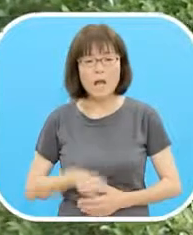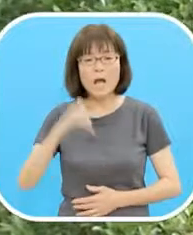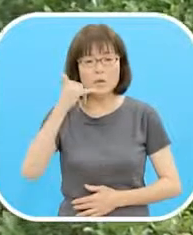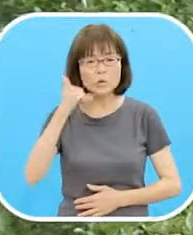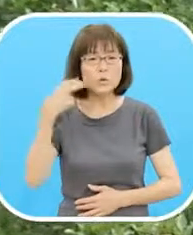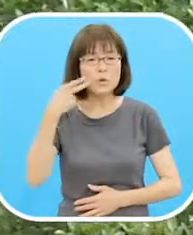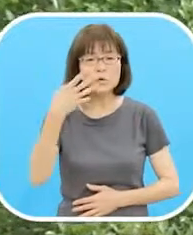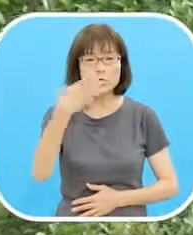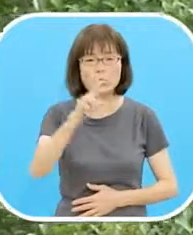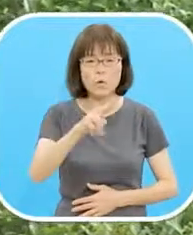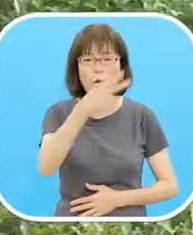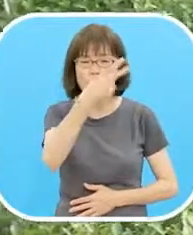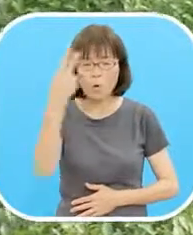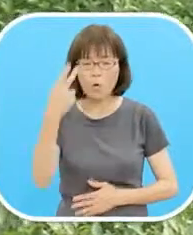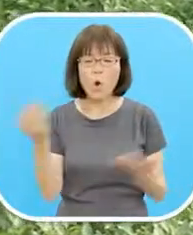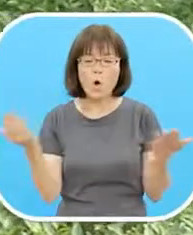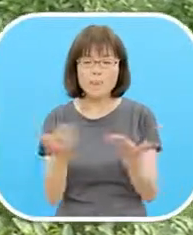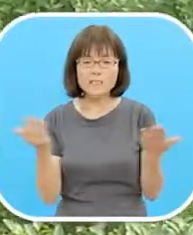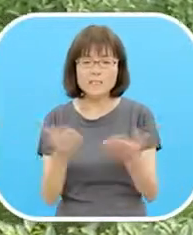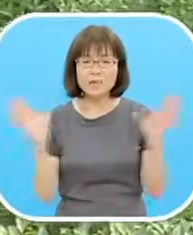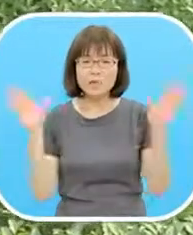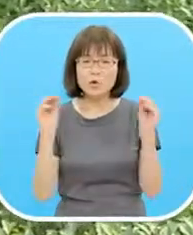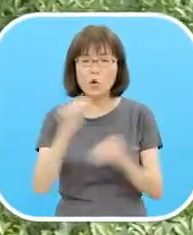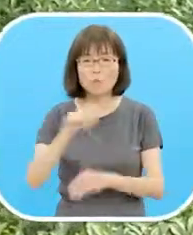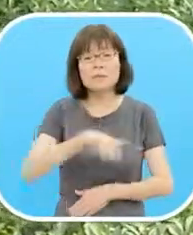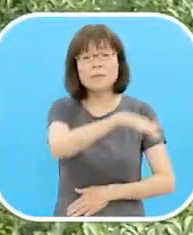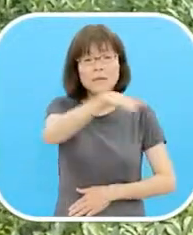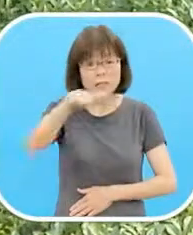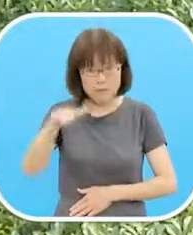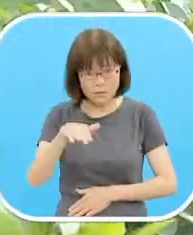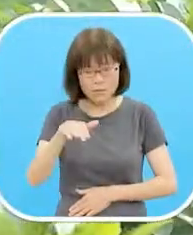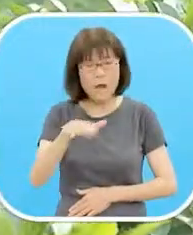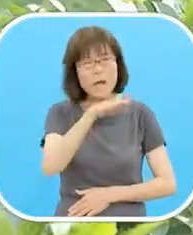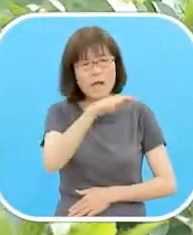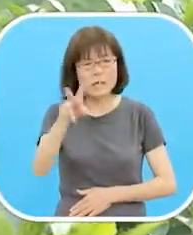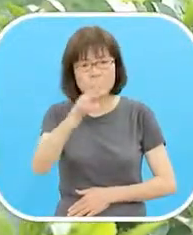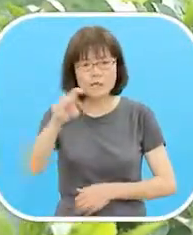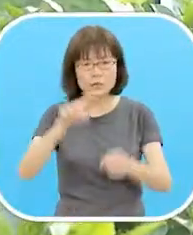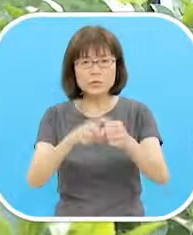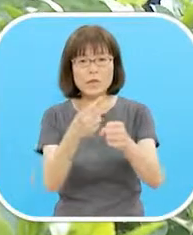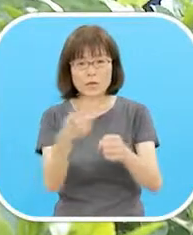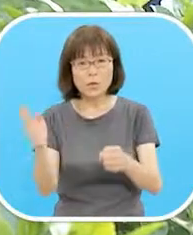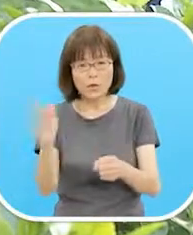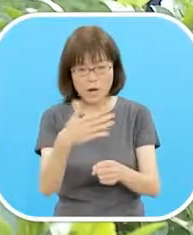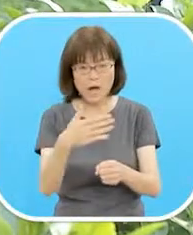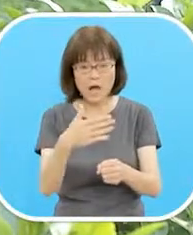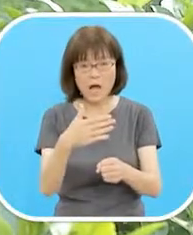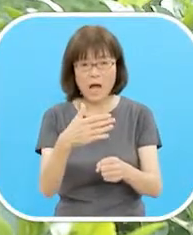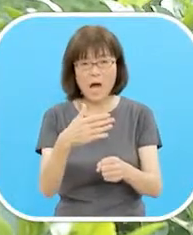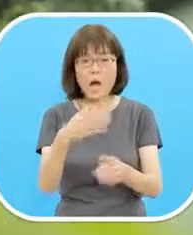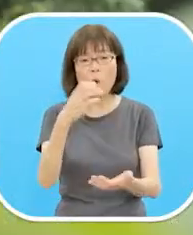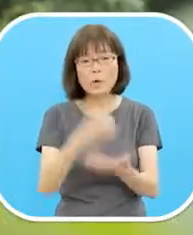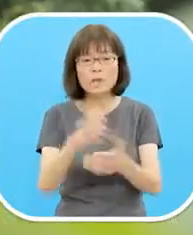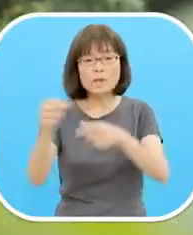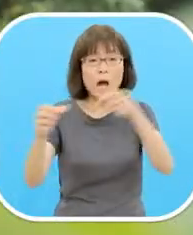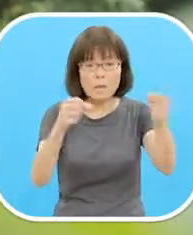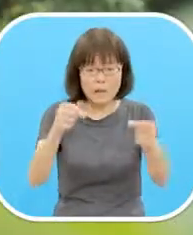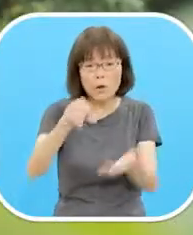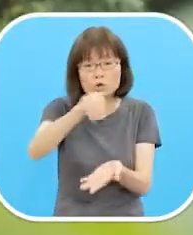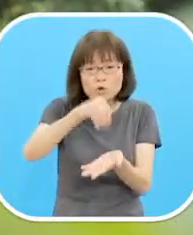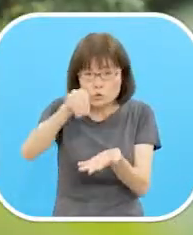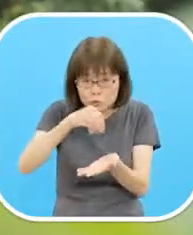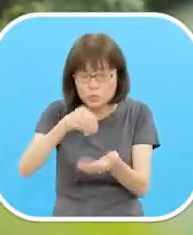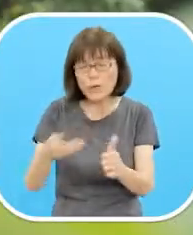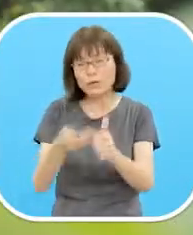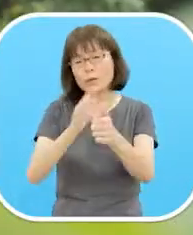代松陽高校ビジネス情報部の皆さんは平成20年度から、茶摘みやそれから茶葉作りのお手